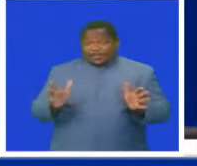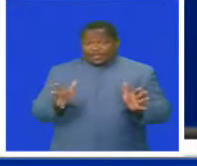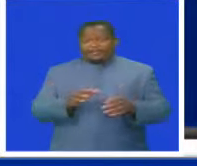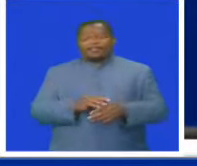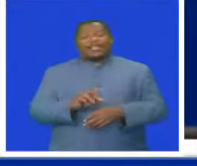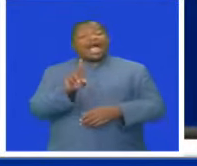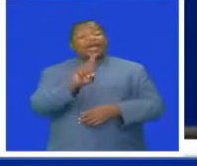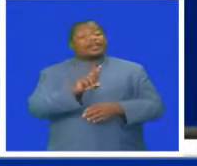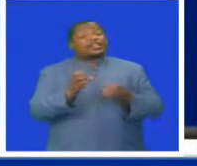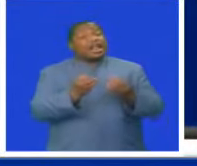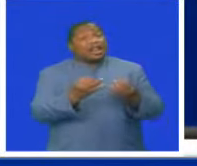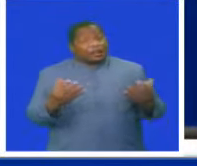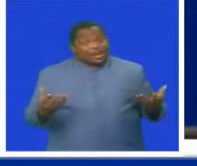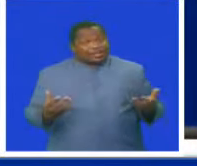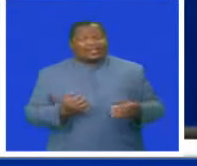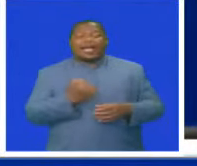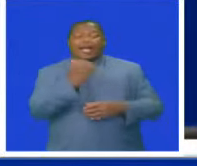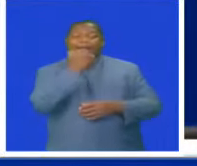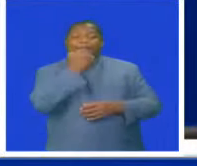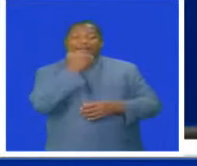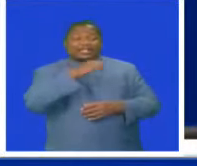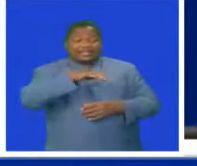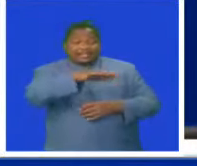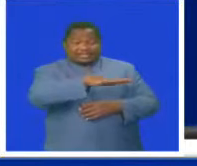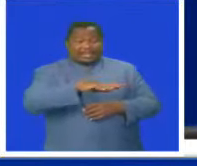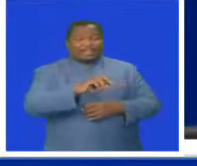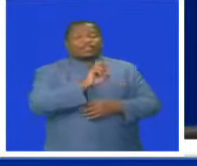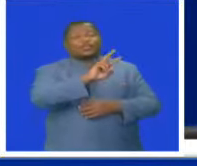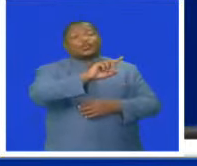sifunza sakamanzini sine maswati lango